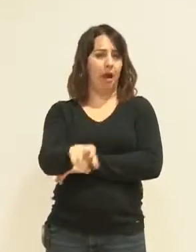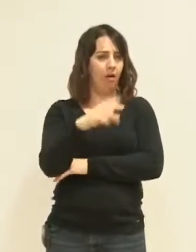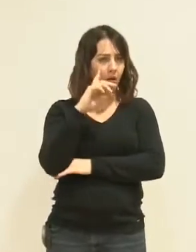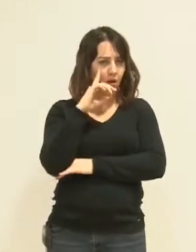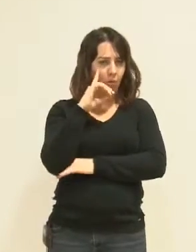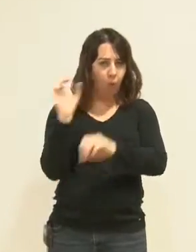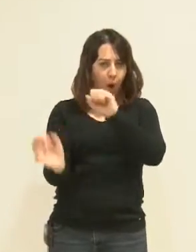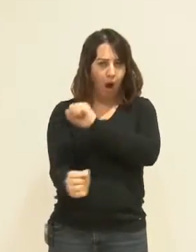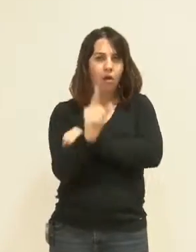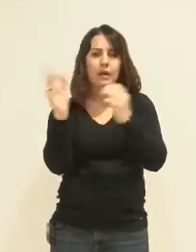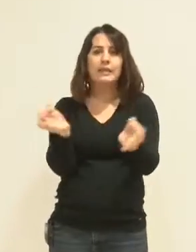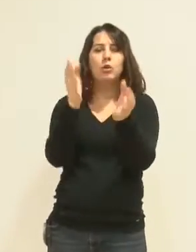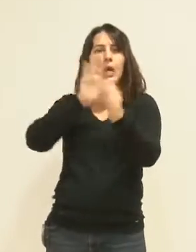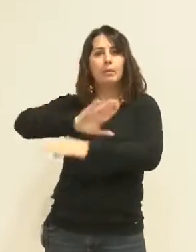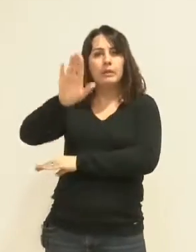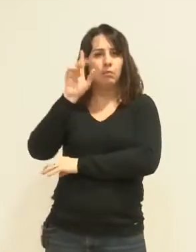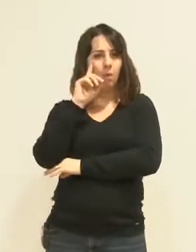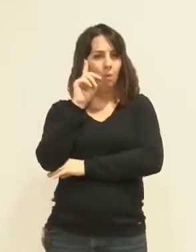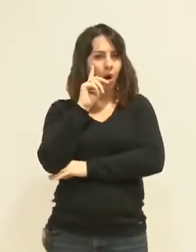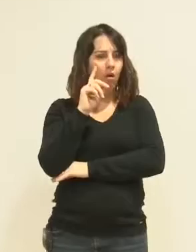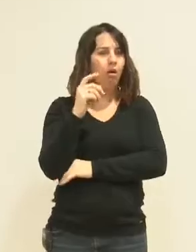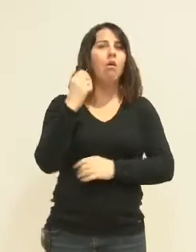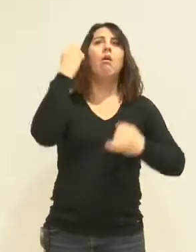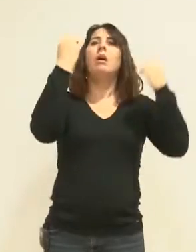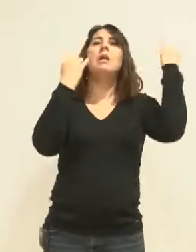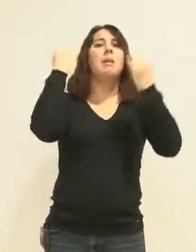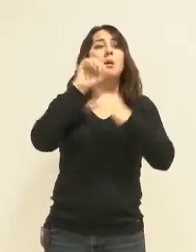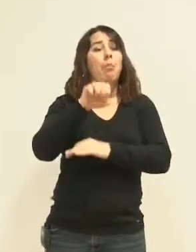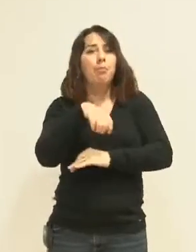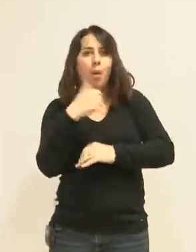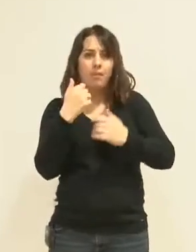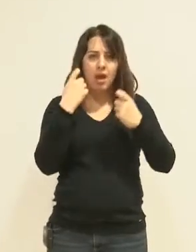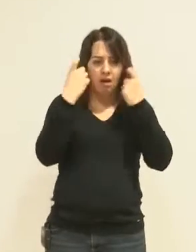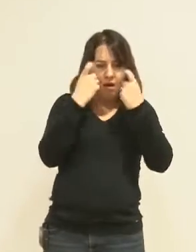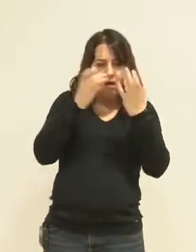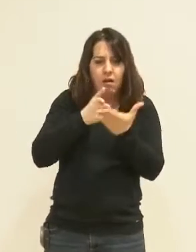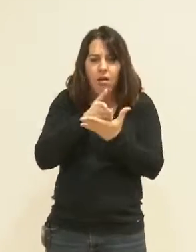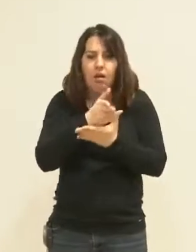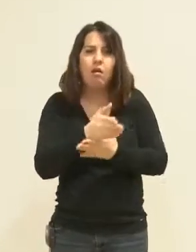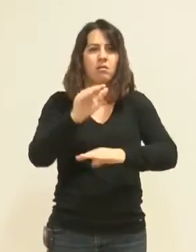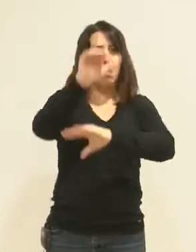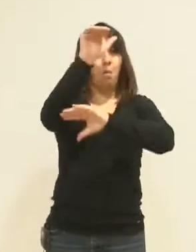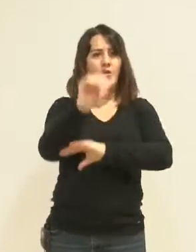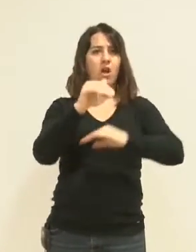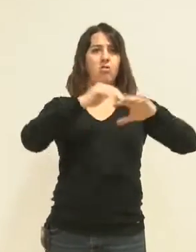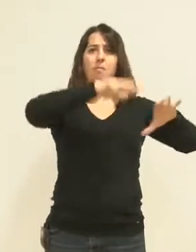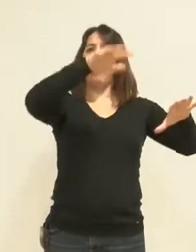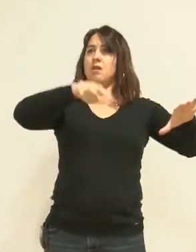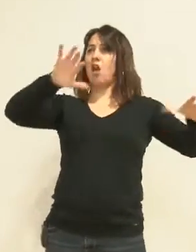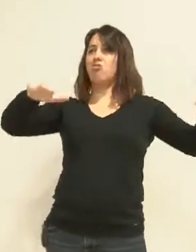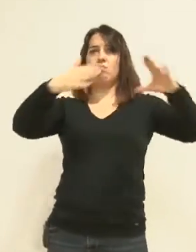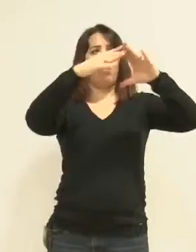cette exception ? Si le souci premier dans ce débat d'orientation, c'est la préservation du paysage